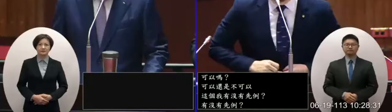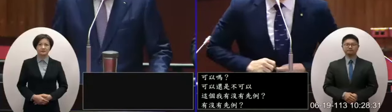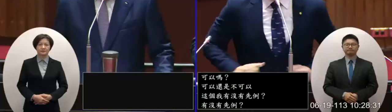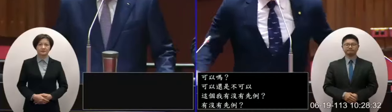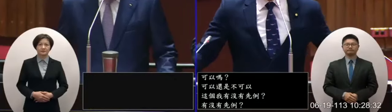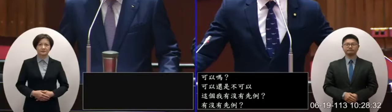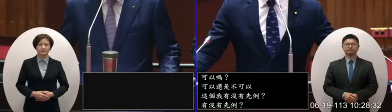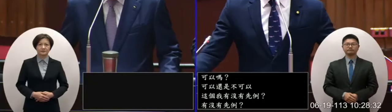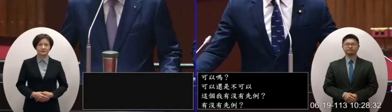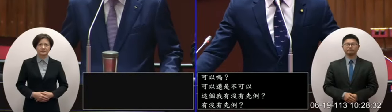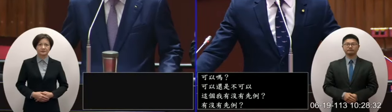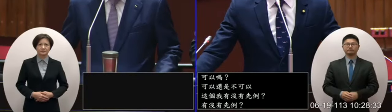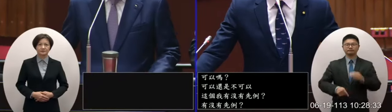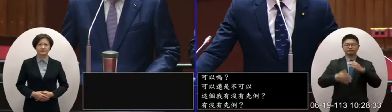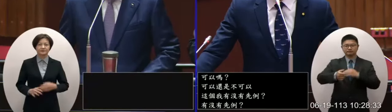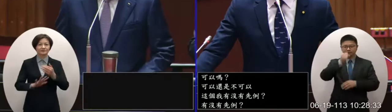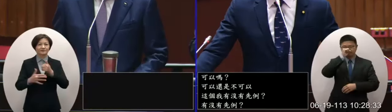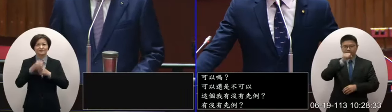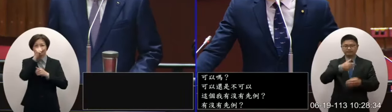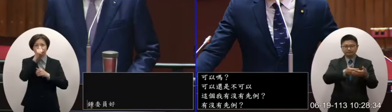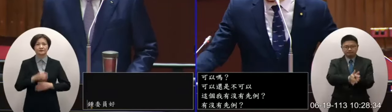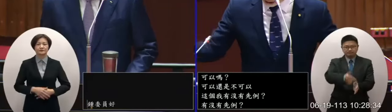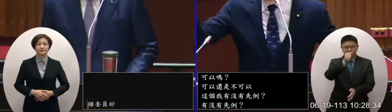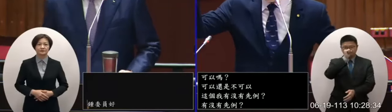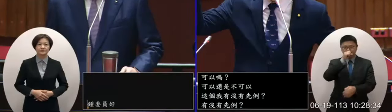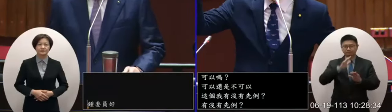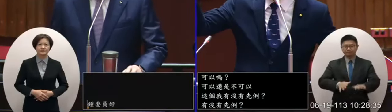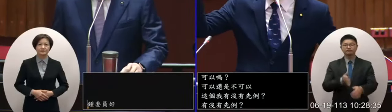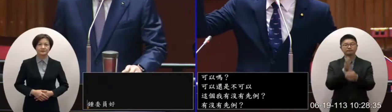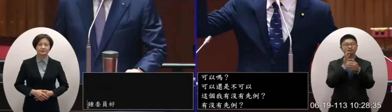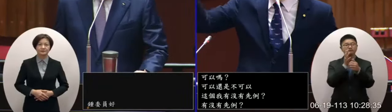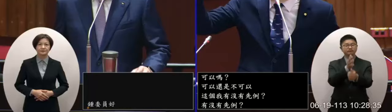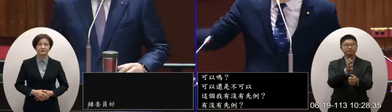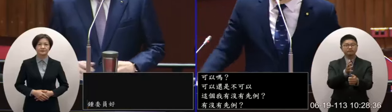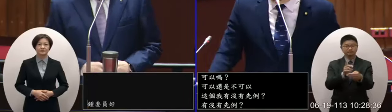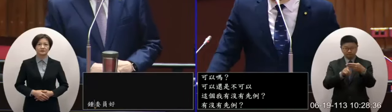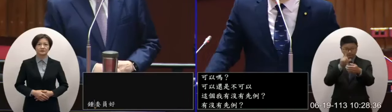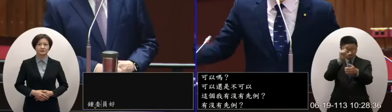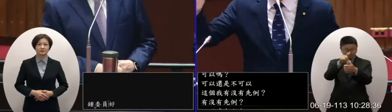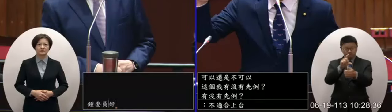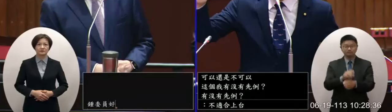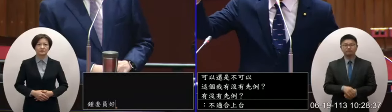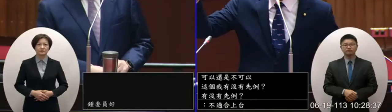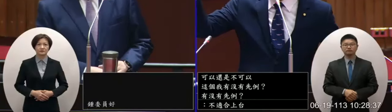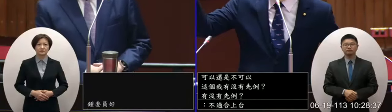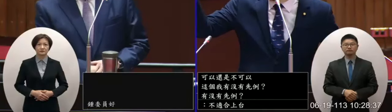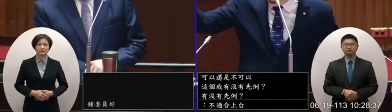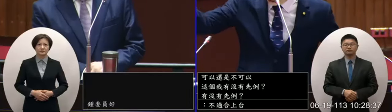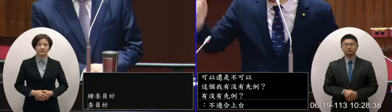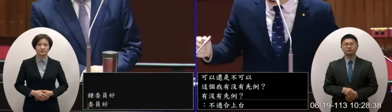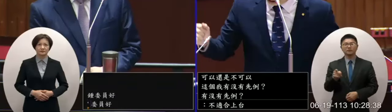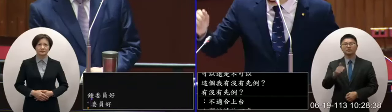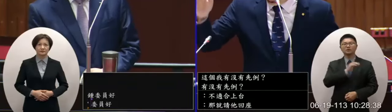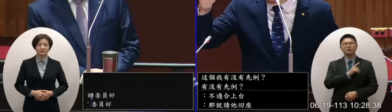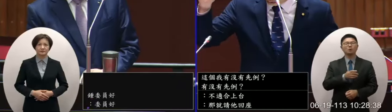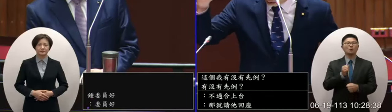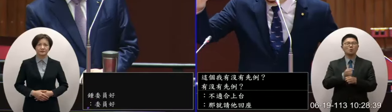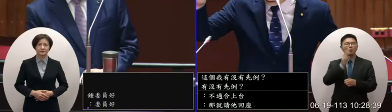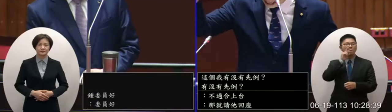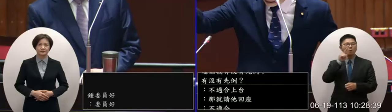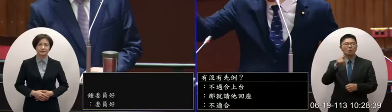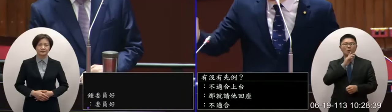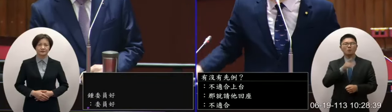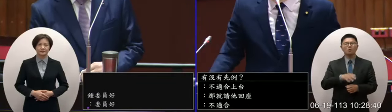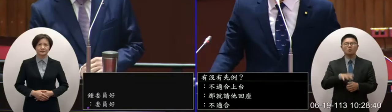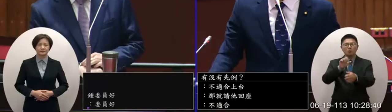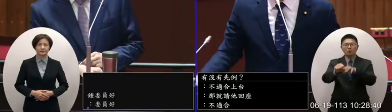好， 好不好？好。 院长好， 部长好。我今天的质询的主旨是：做贼的喊抓贼，说谎